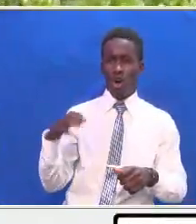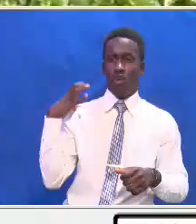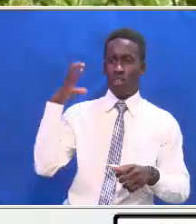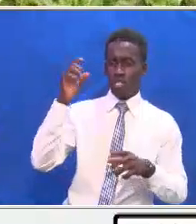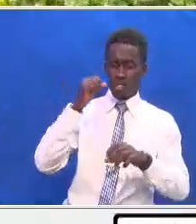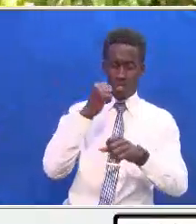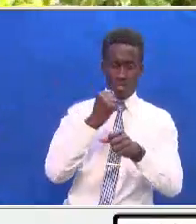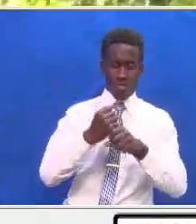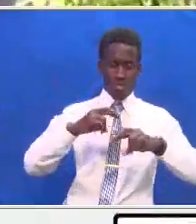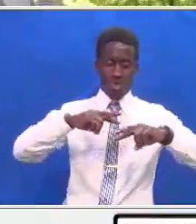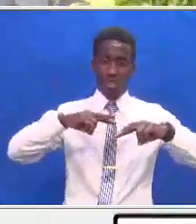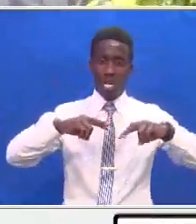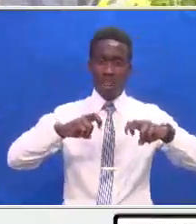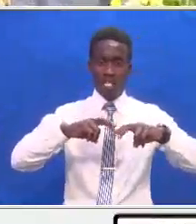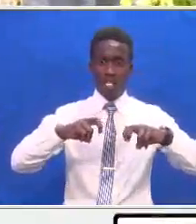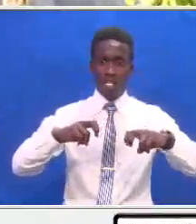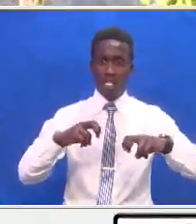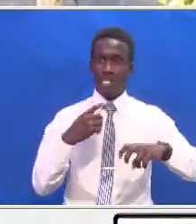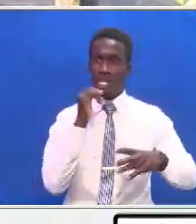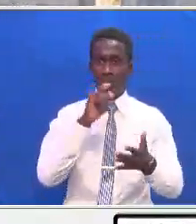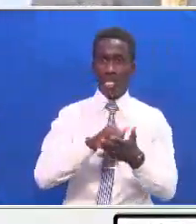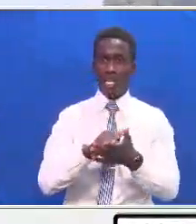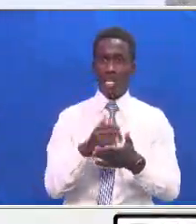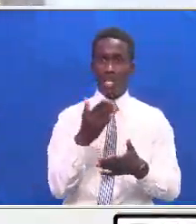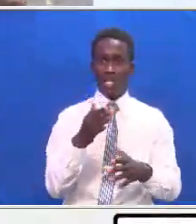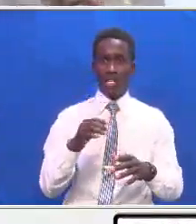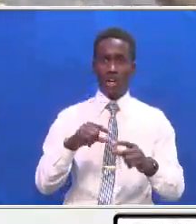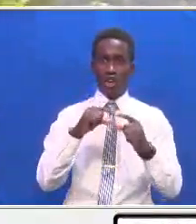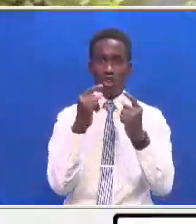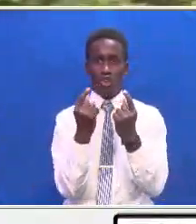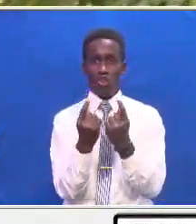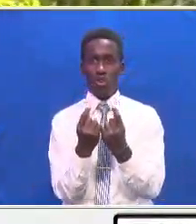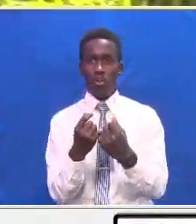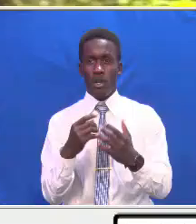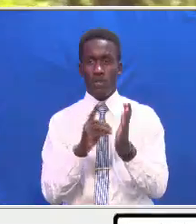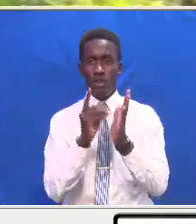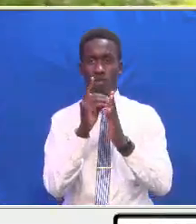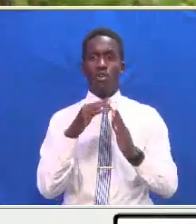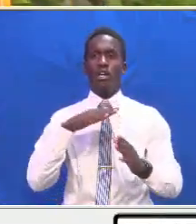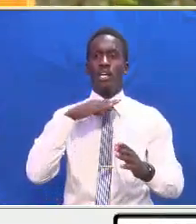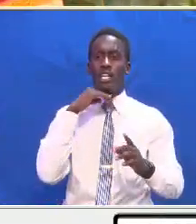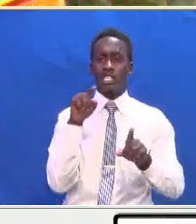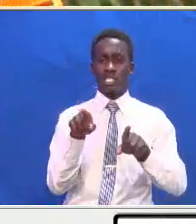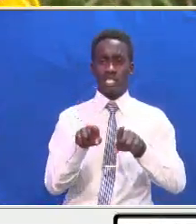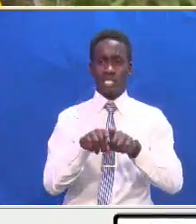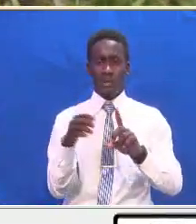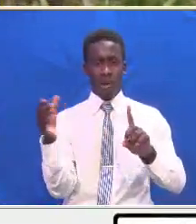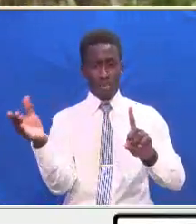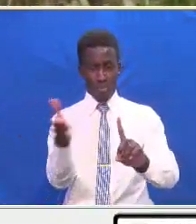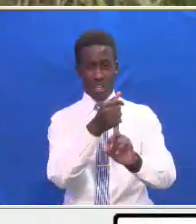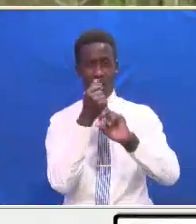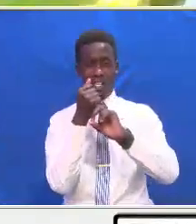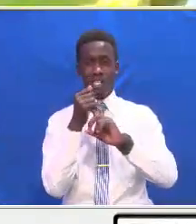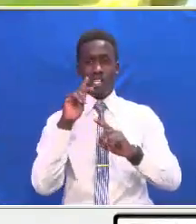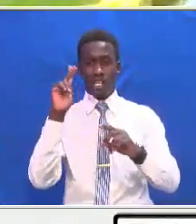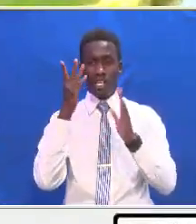uchunguzi, wakidai kuwa kumekuwa na kikosi cha mauaji kilichobuniwa kwa nia ya kuwateka nyara na hatimaye kuwaua Wakenya wasio